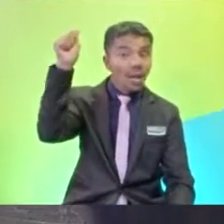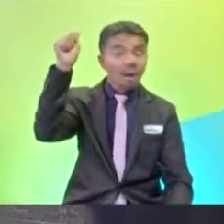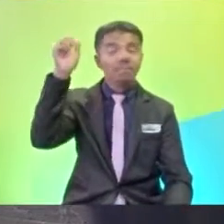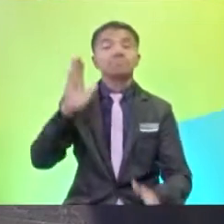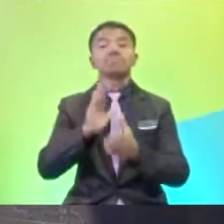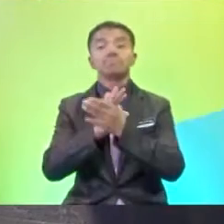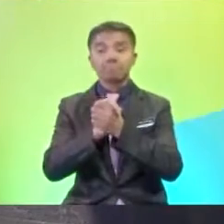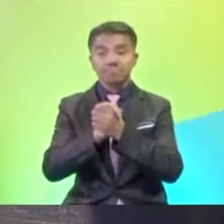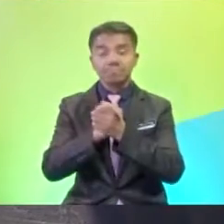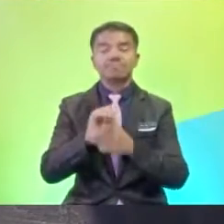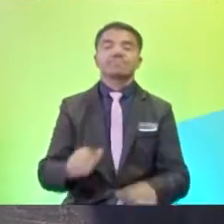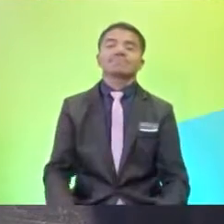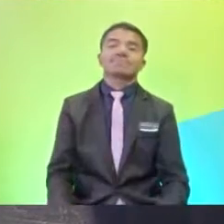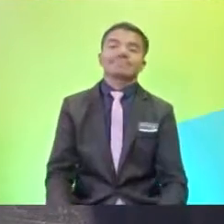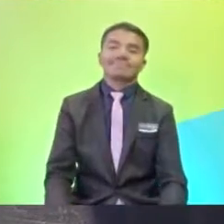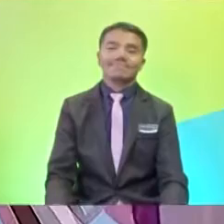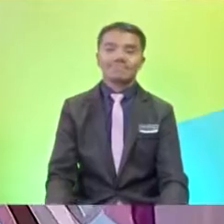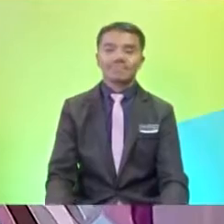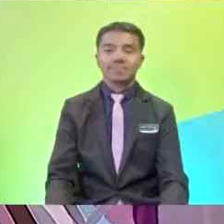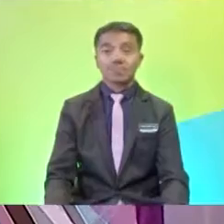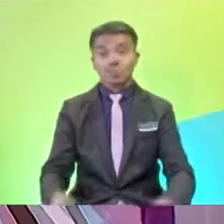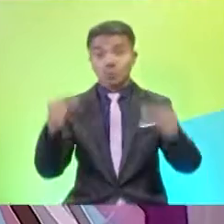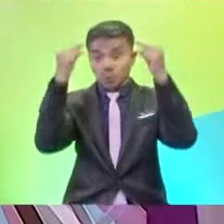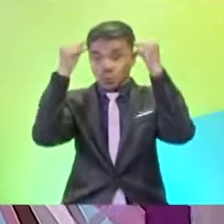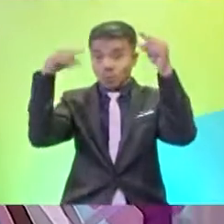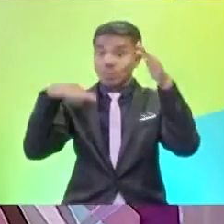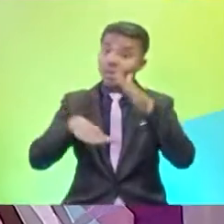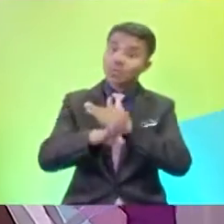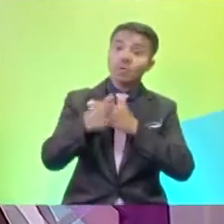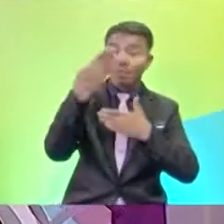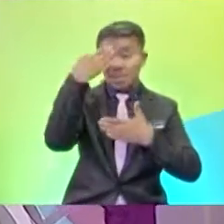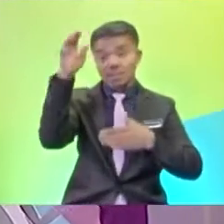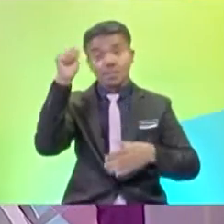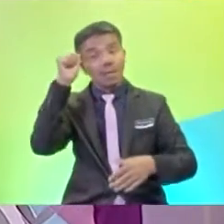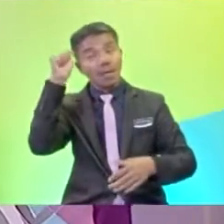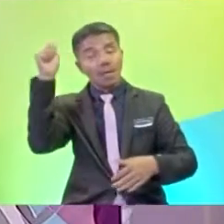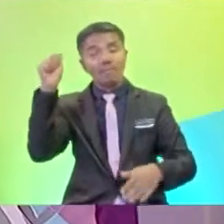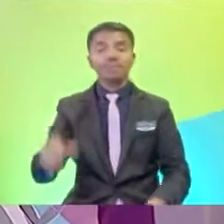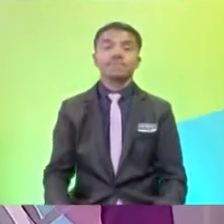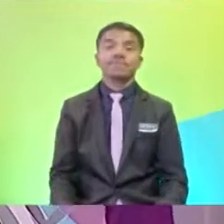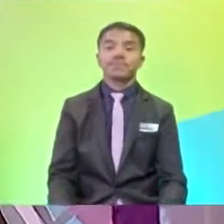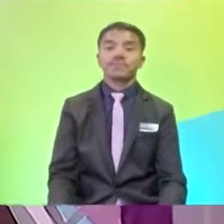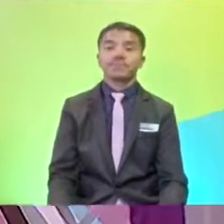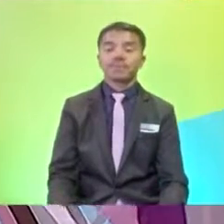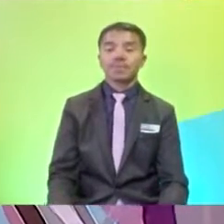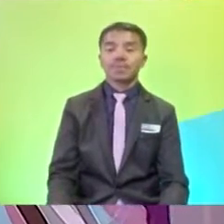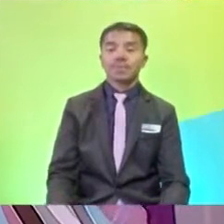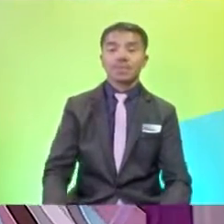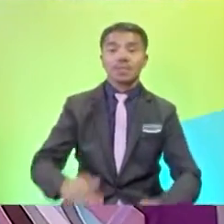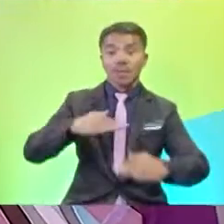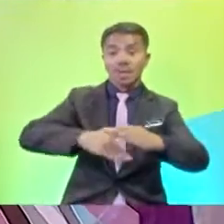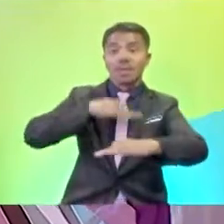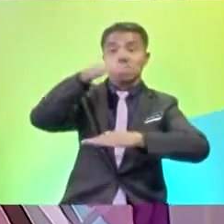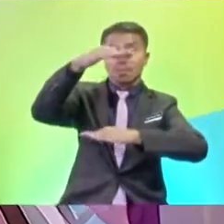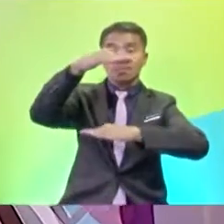kepada guru guru masuk Bangun memberi salam kemudian seterusnya akan diangkat derajat di sisi allah subhanahu wa